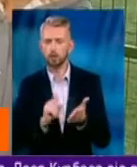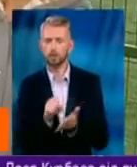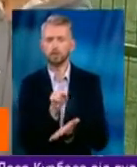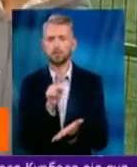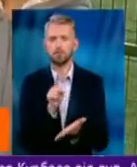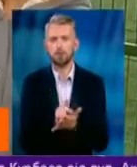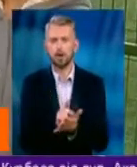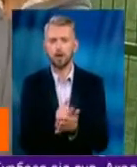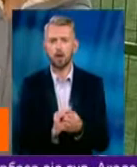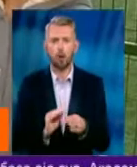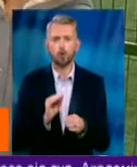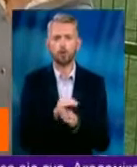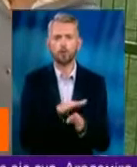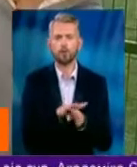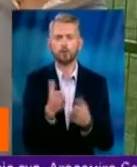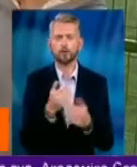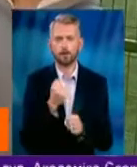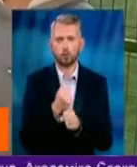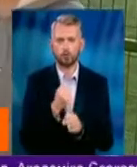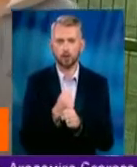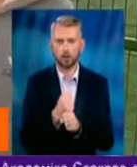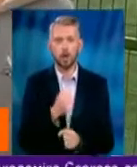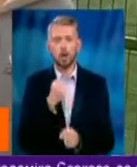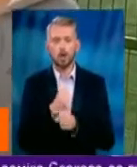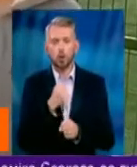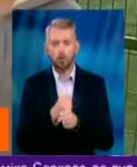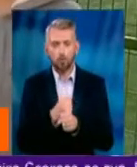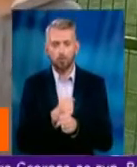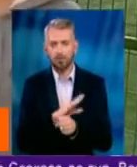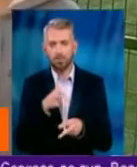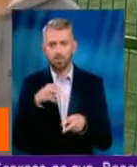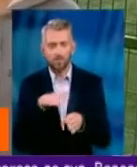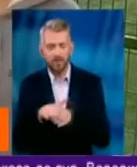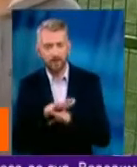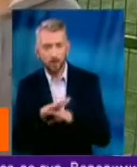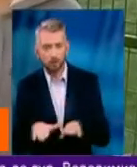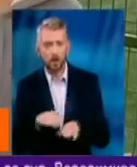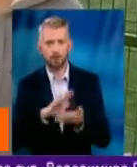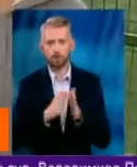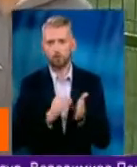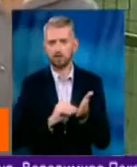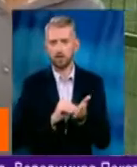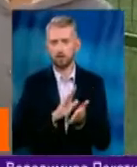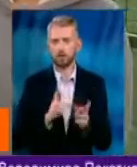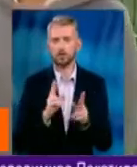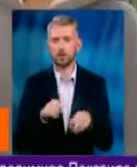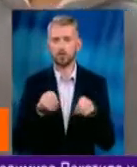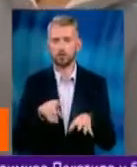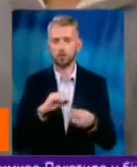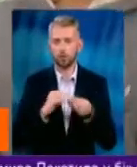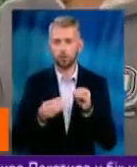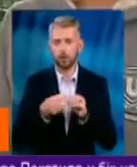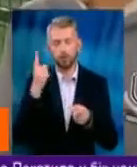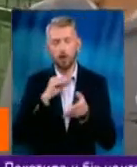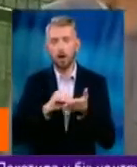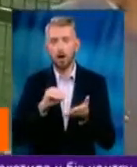якось довиконувати якісь роботи. Тобто робота не довиконана, але в договорі цього не написано. Як вирішувати цю проблему, автор проекту